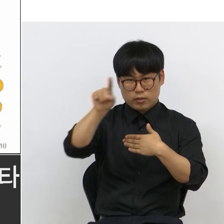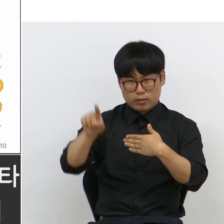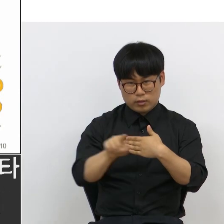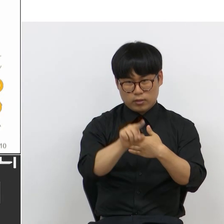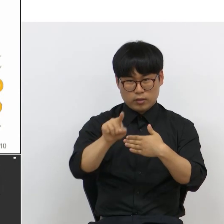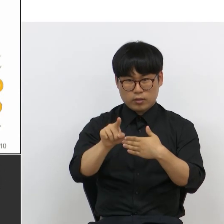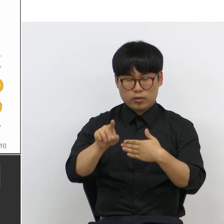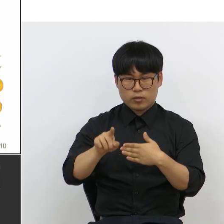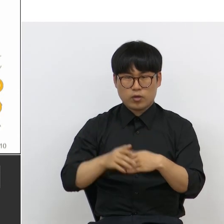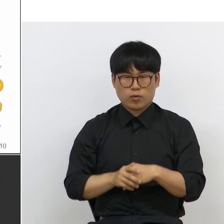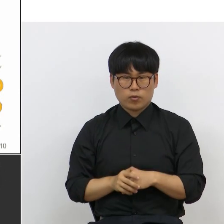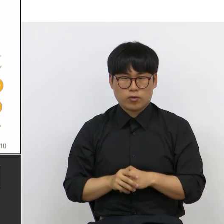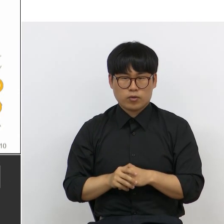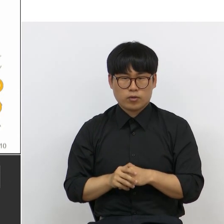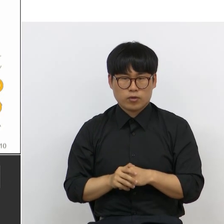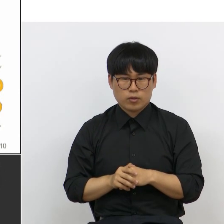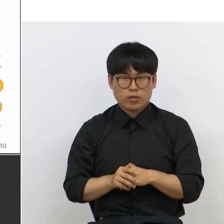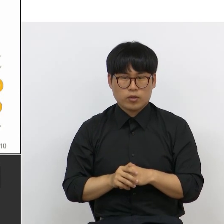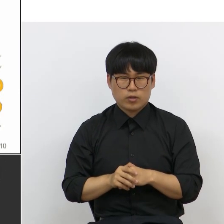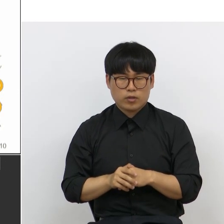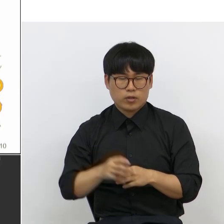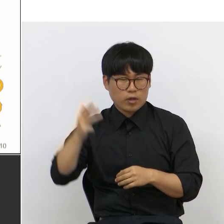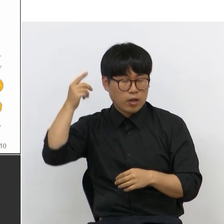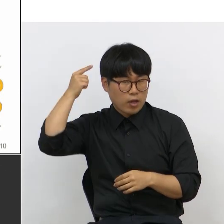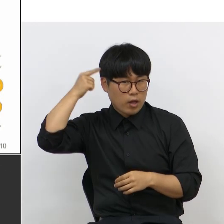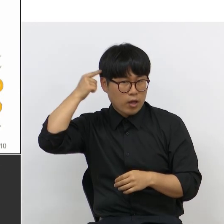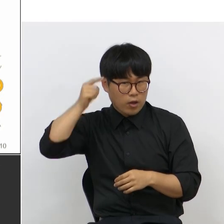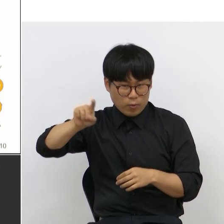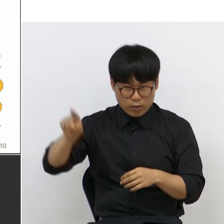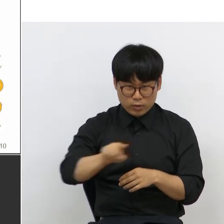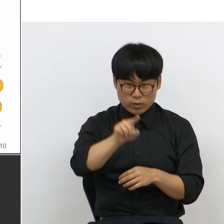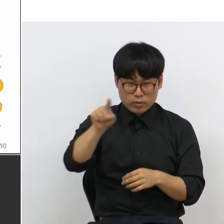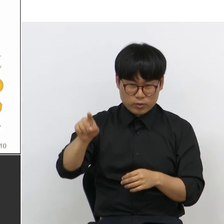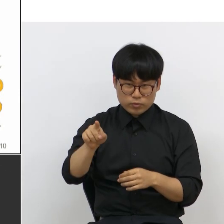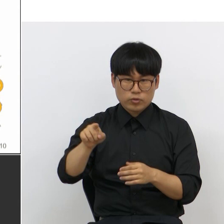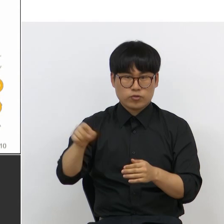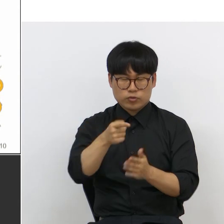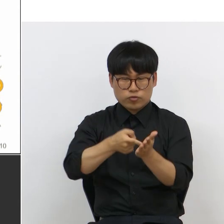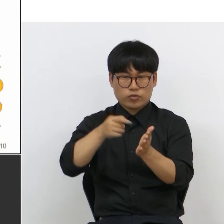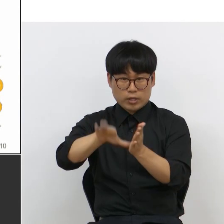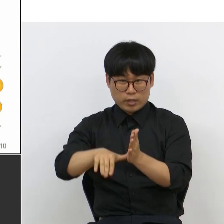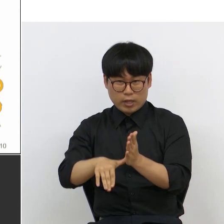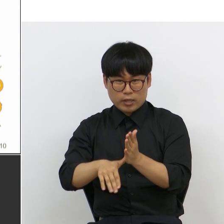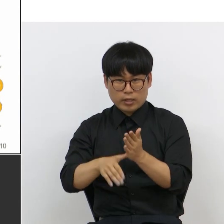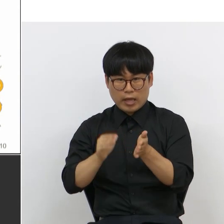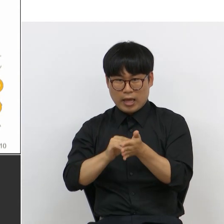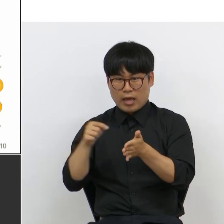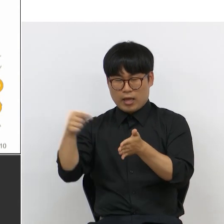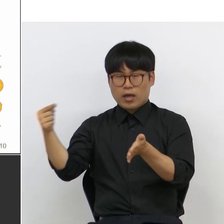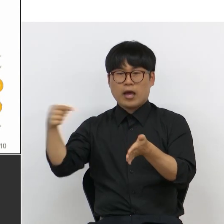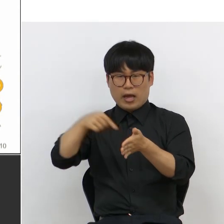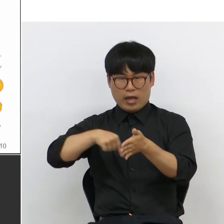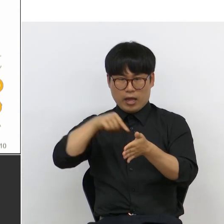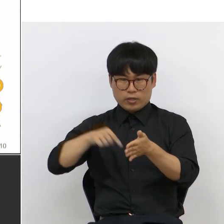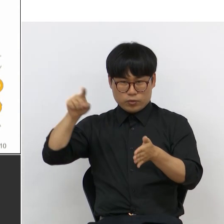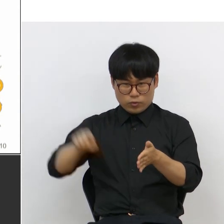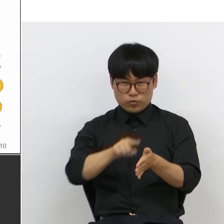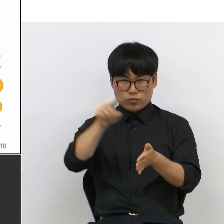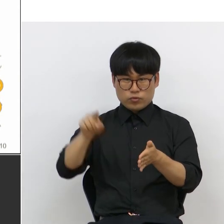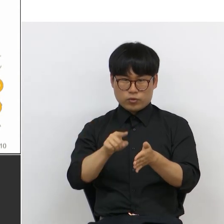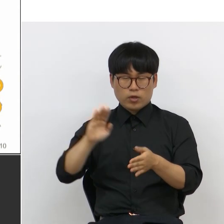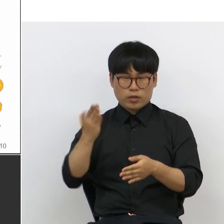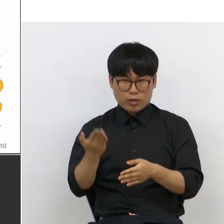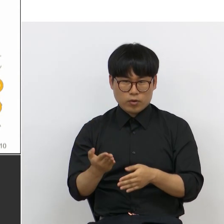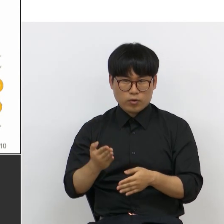이렇게 곡선형은 신경절에 좀 가깝다. 가까우니까 주파수 분리가 더 좋다. 이렇게 이제 회사별로 얘기를 하는데